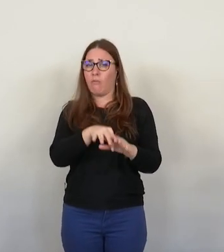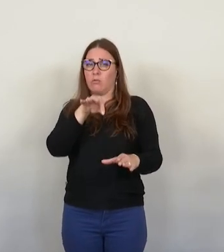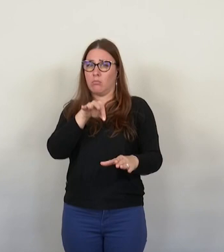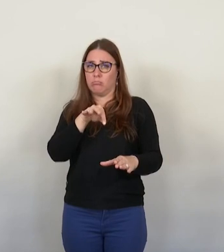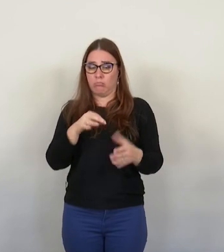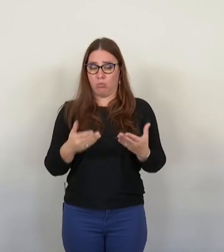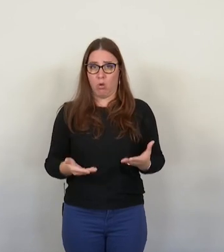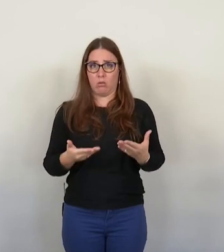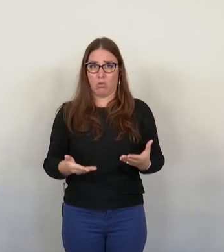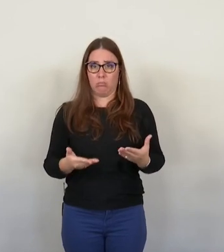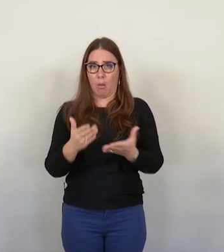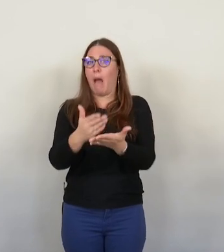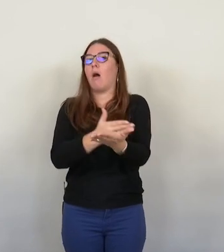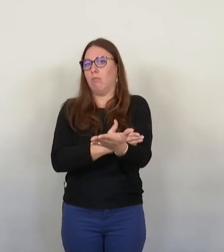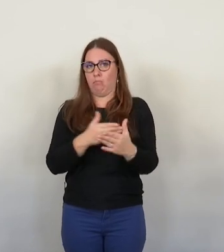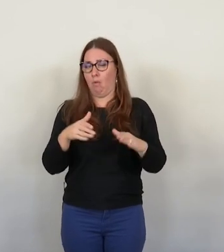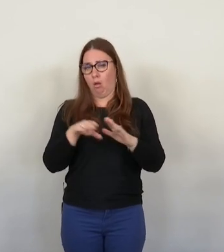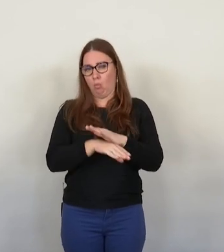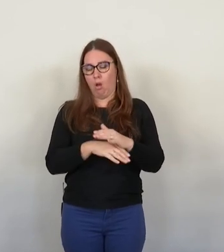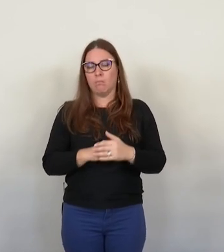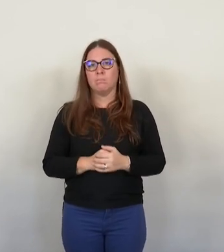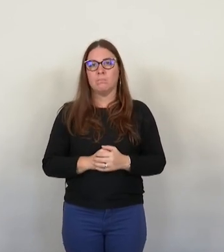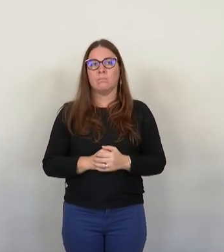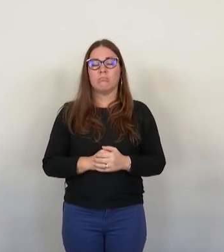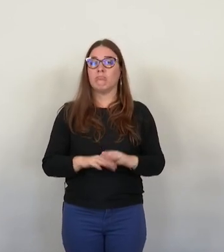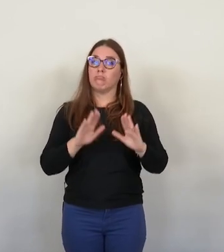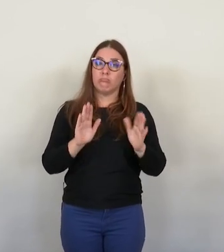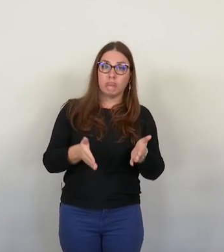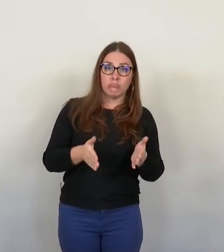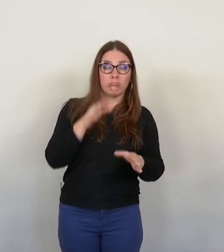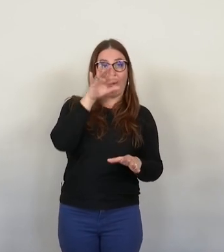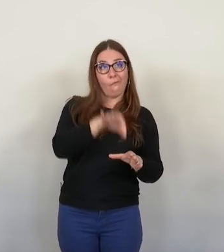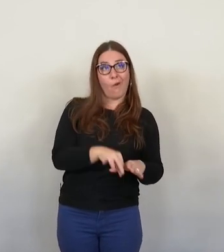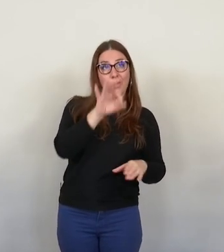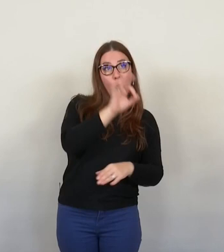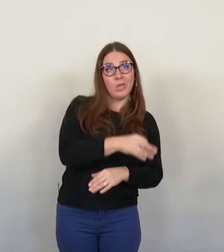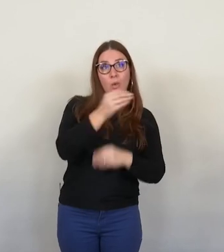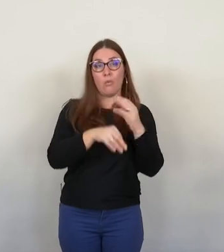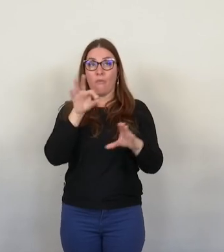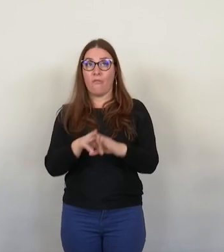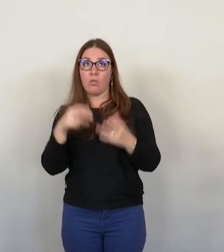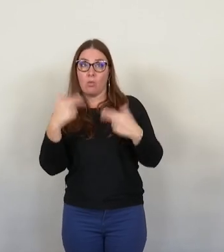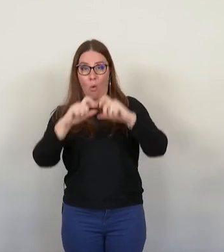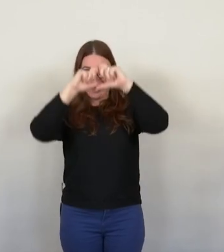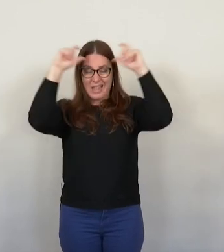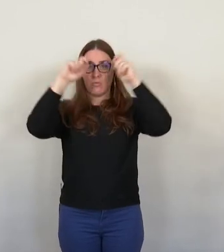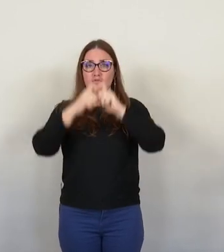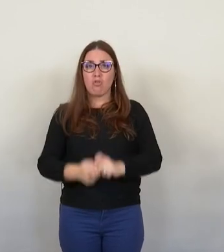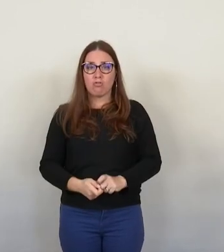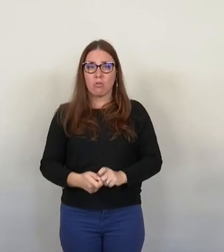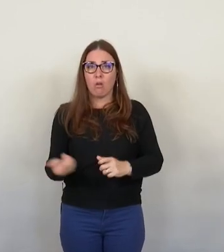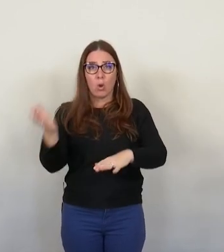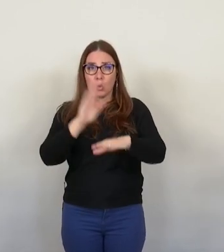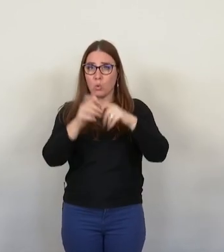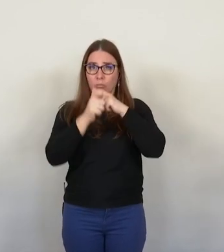aujourd'hui des despart aujourd'hui qui se prononce sur est-ce qu'il va voter pour ou contre la modification des statuts mais cela ne change pas le